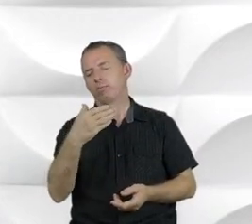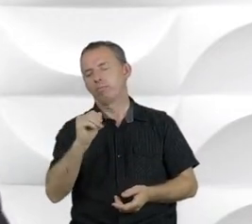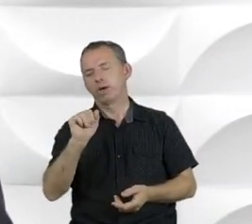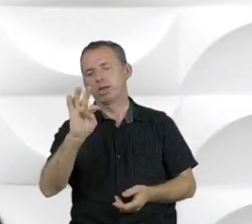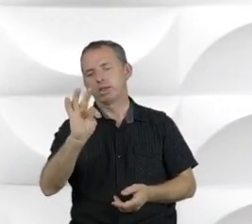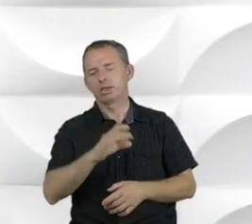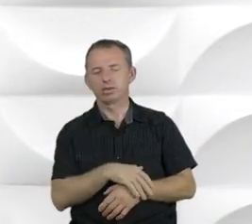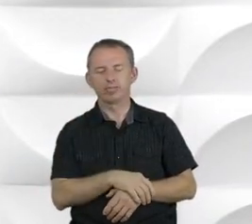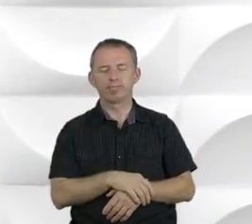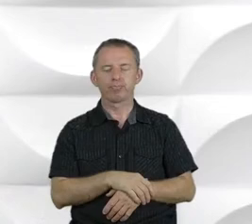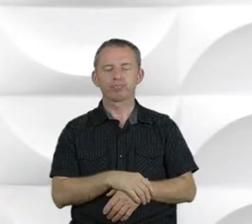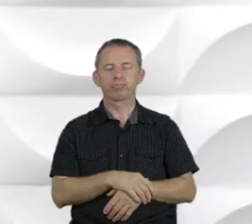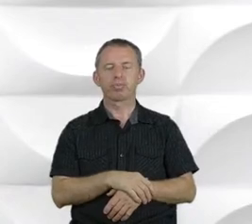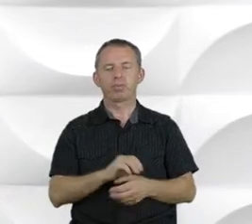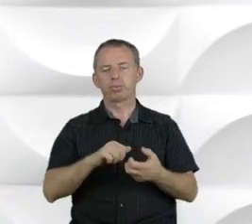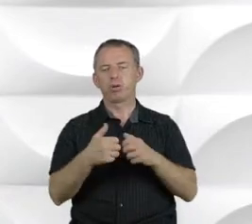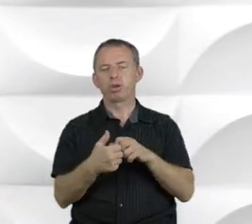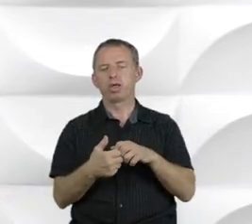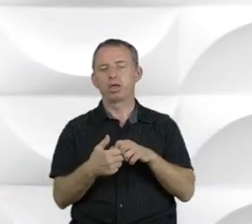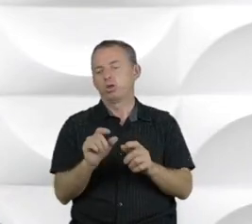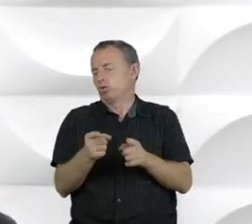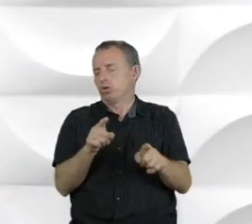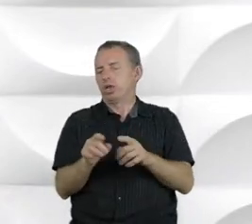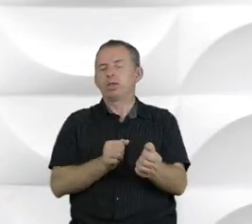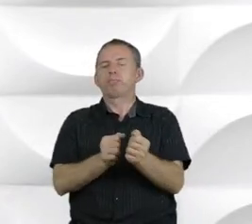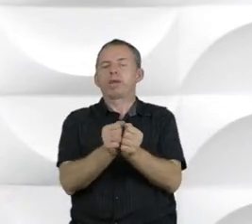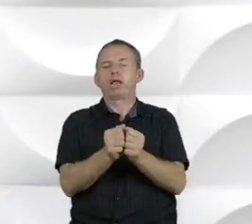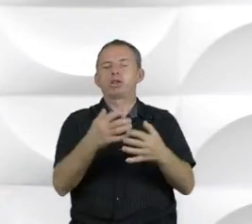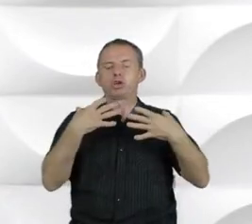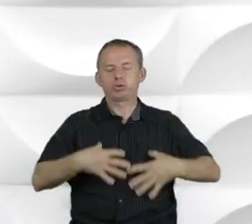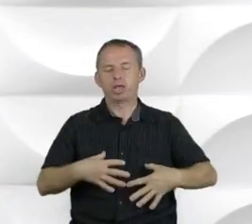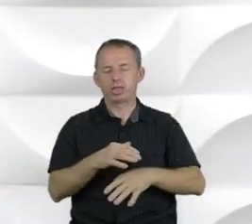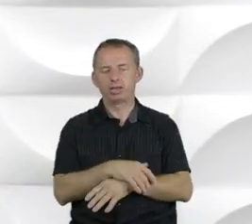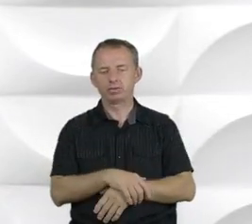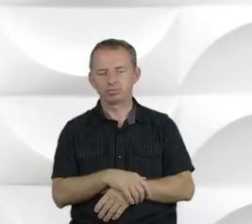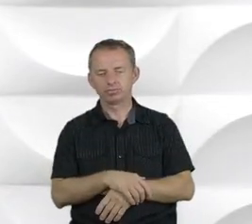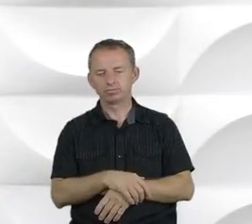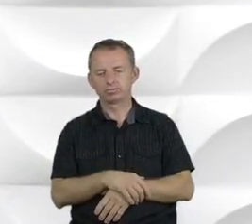Pamiętajmy o tym, co znaczy pranie szat.